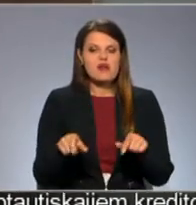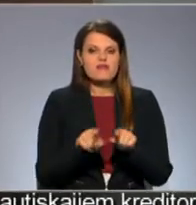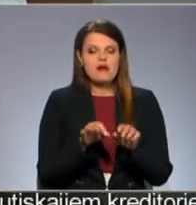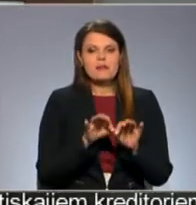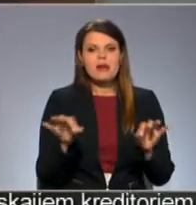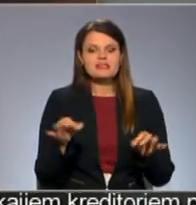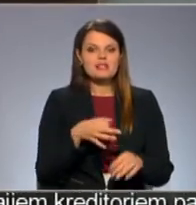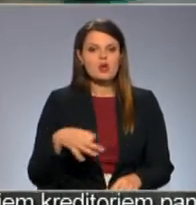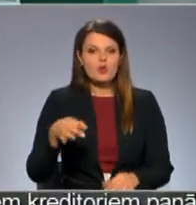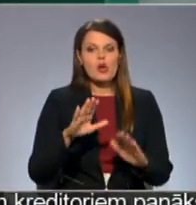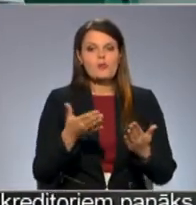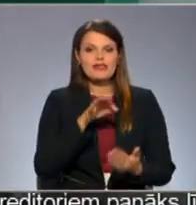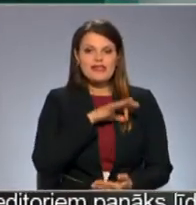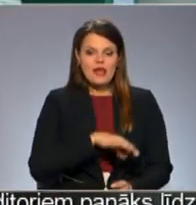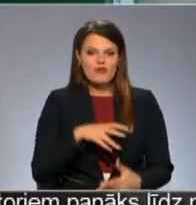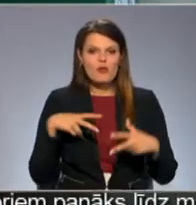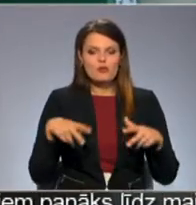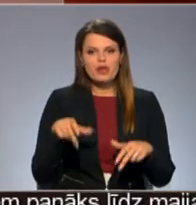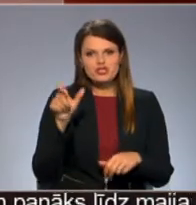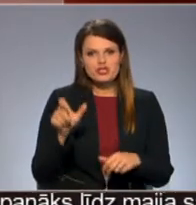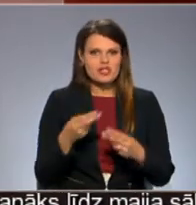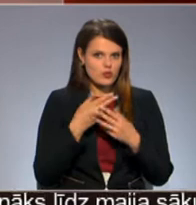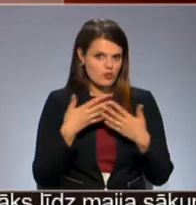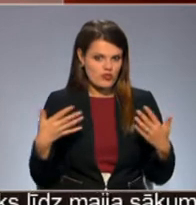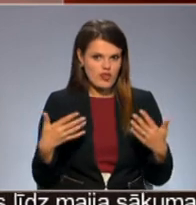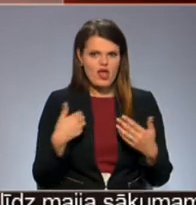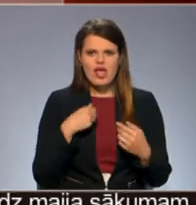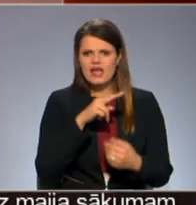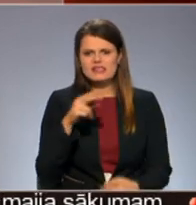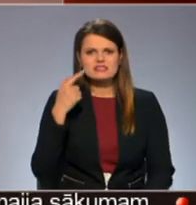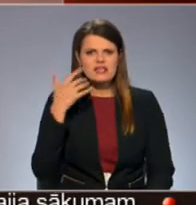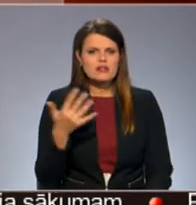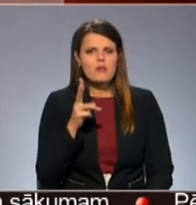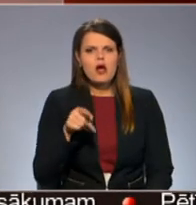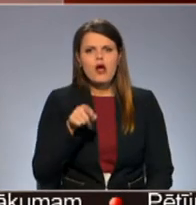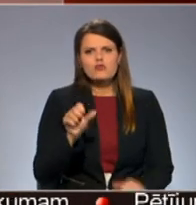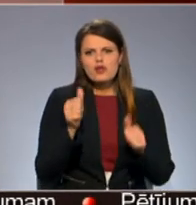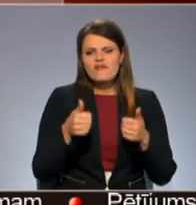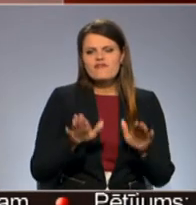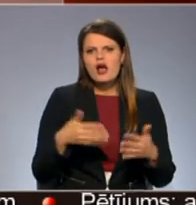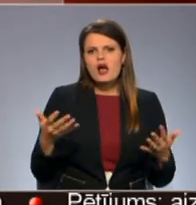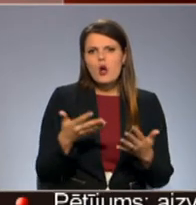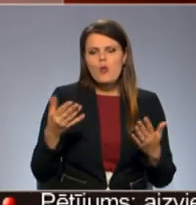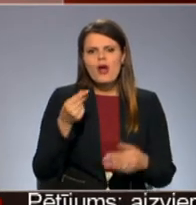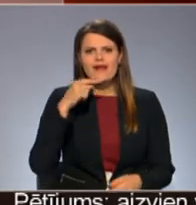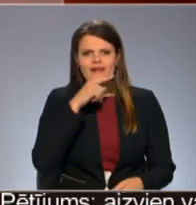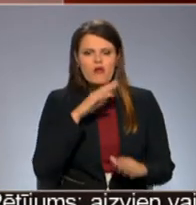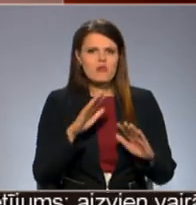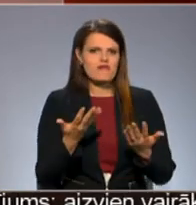Mērsraga novadā, bet iegūmu priekšsēdētājs neredzot. Bet es nedomāju, ka tur tādā veidā var kaut ko iestaupīt, iegūt